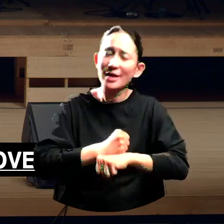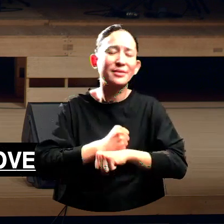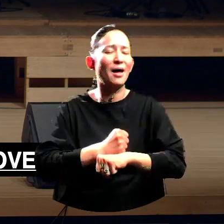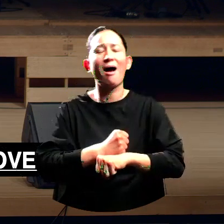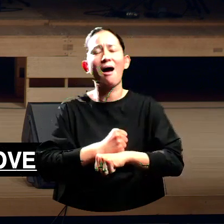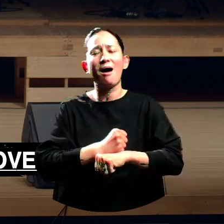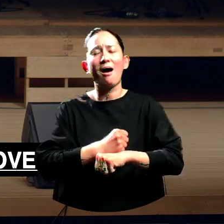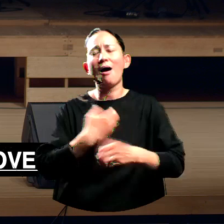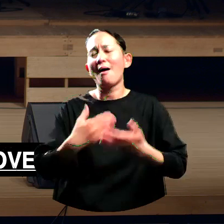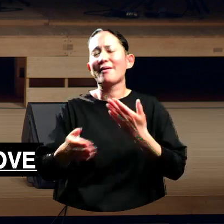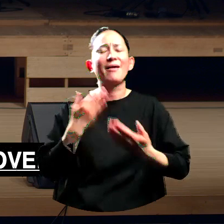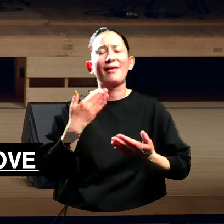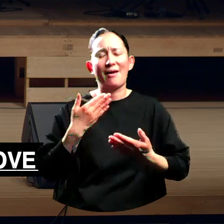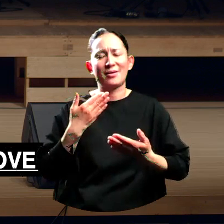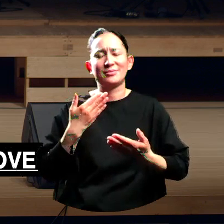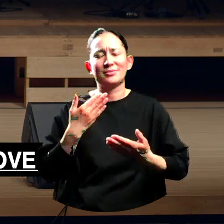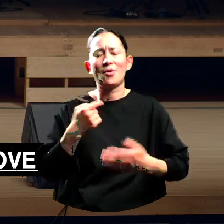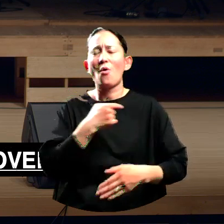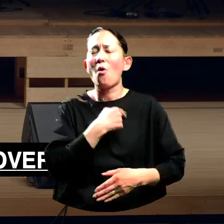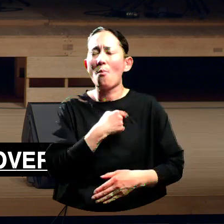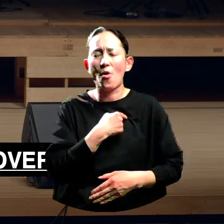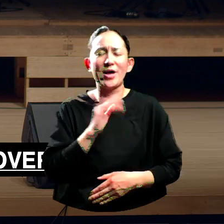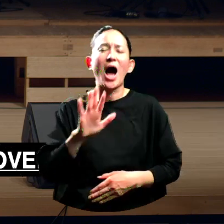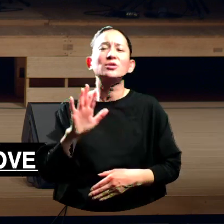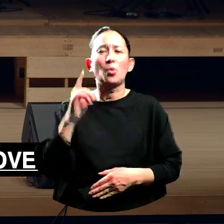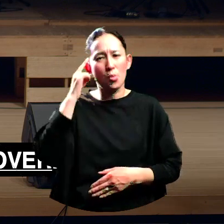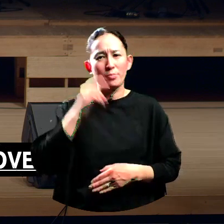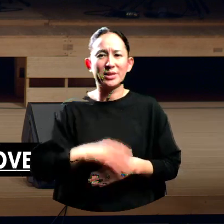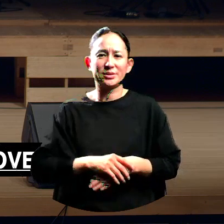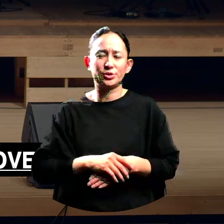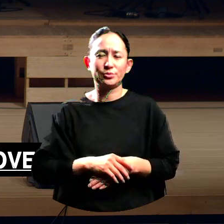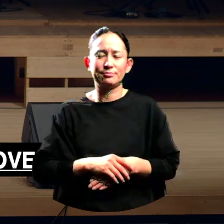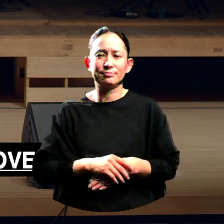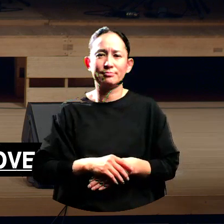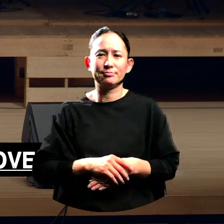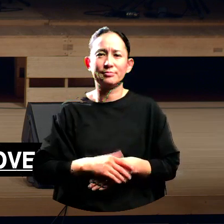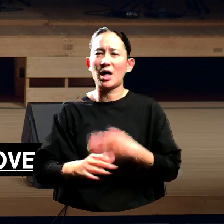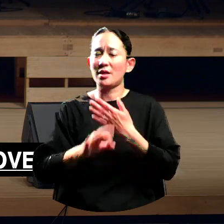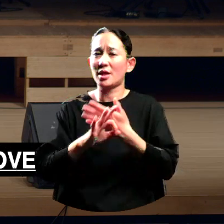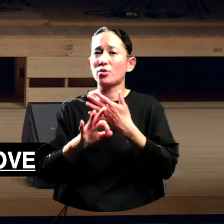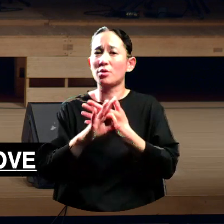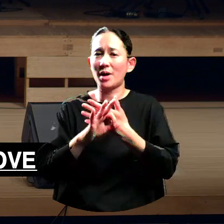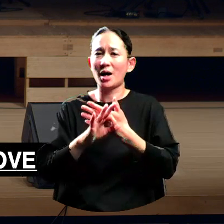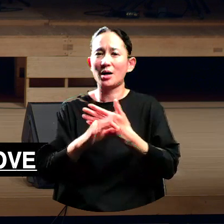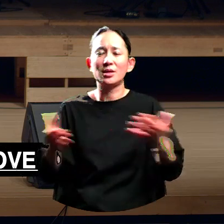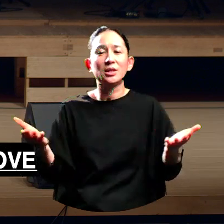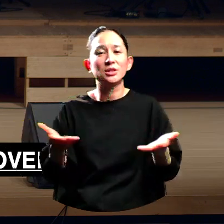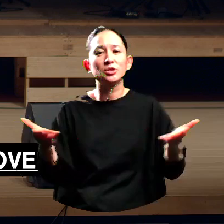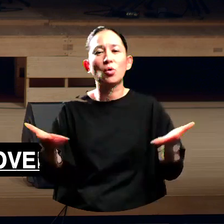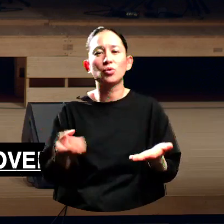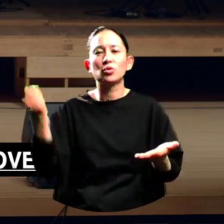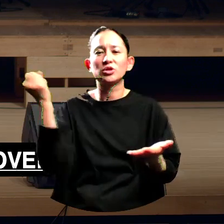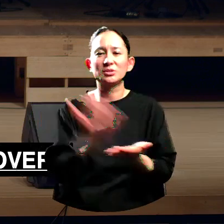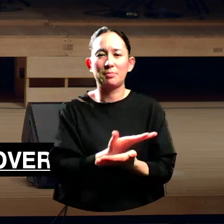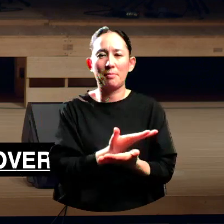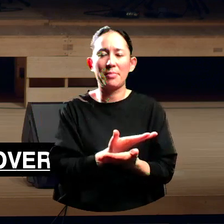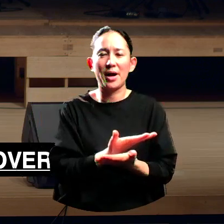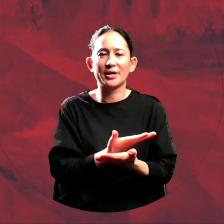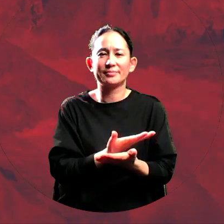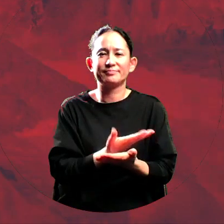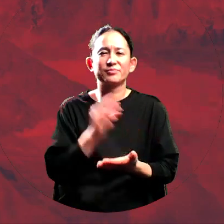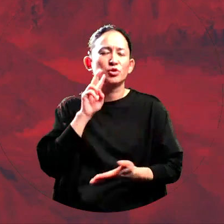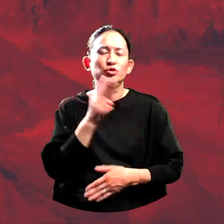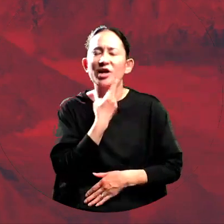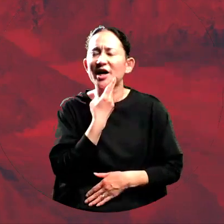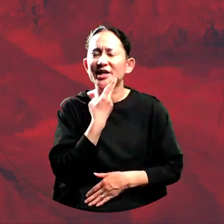the COVID, he is in a really tough situation. 例えば仕事での失敗、例えば裏切